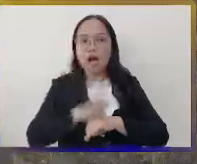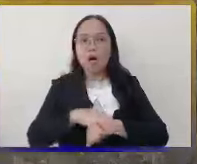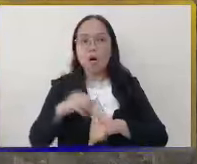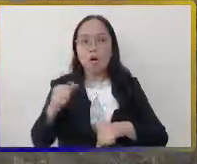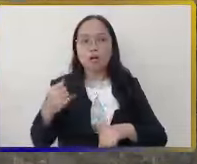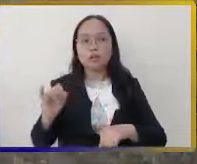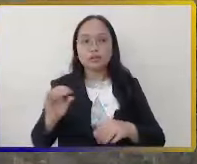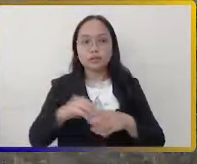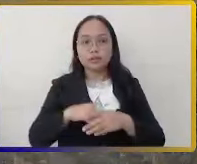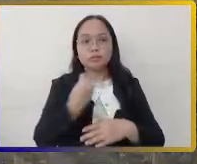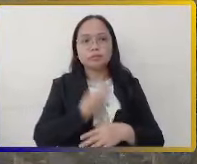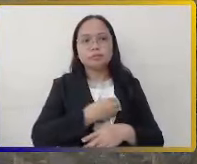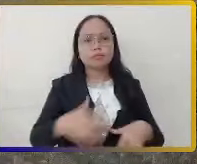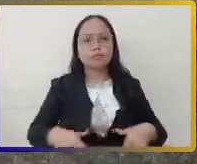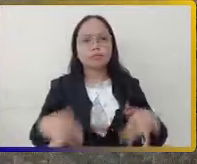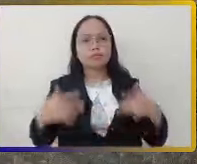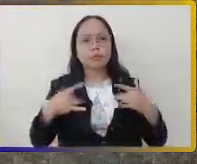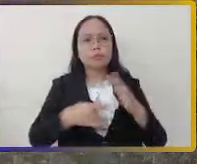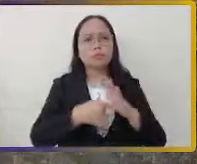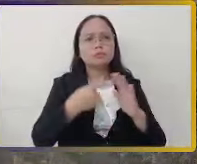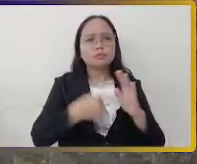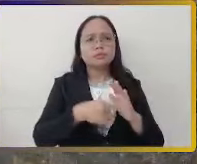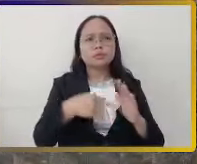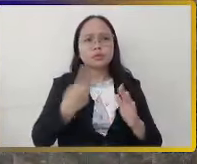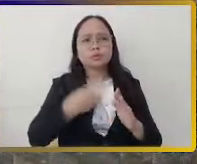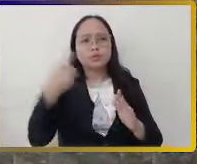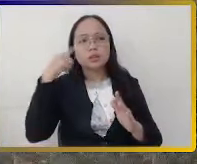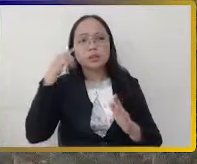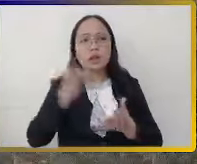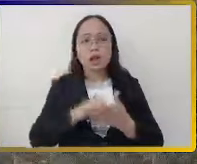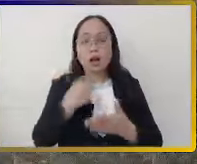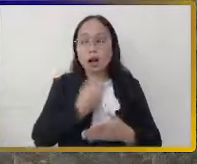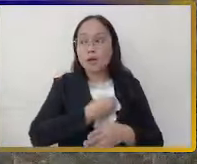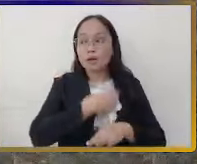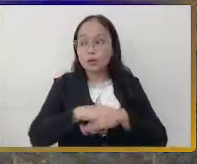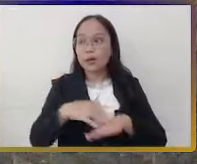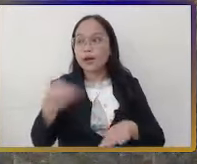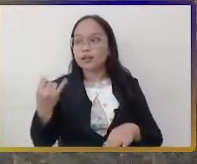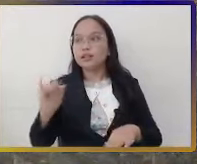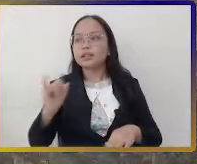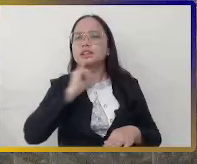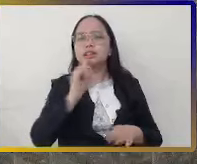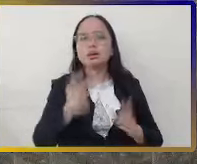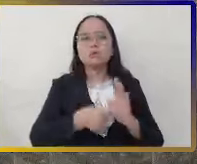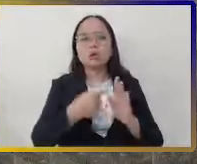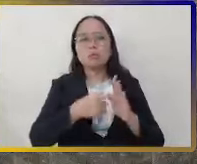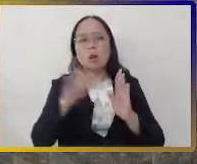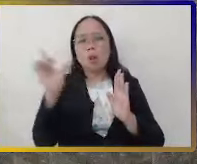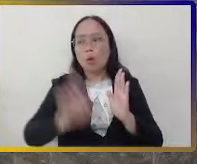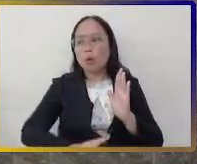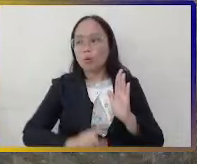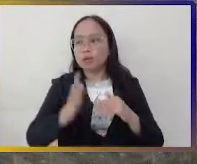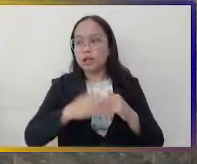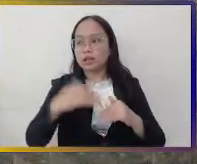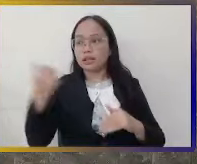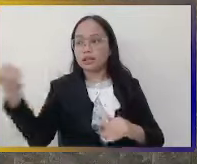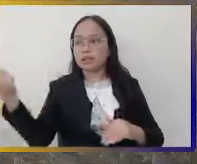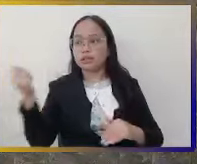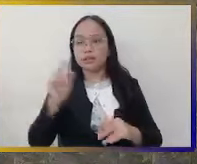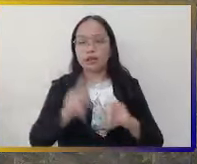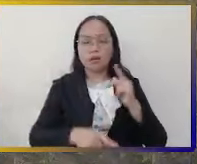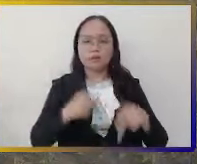Sometimes iniisip natin, mga kapatid, na ang ating calling ay mas mababa kaysa ibang tao. So, alam